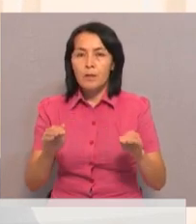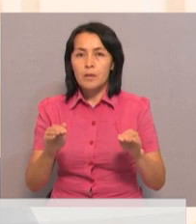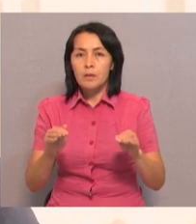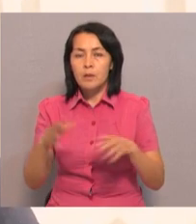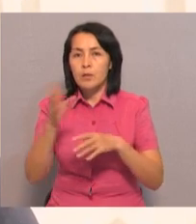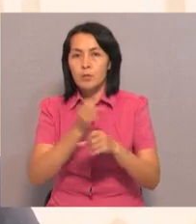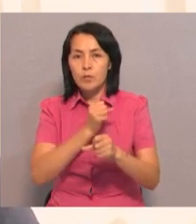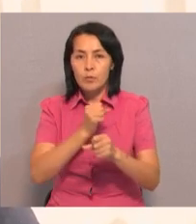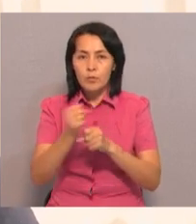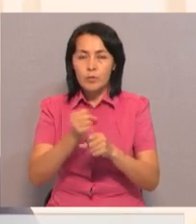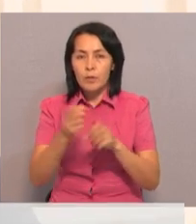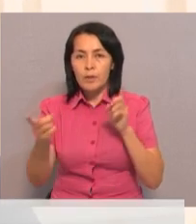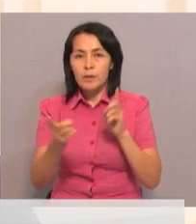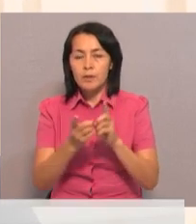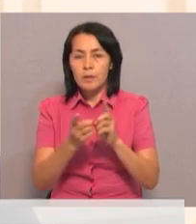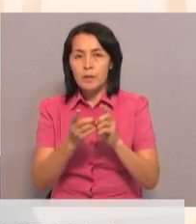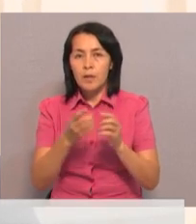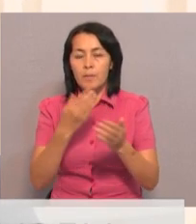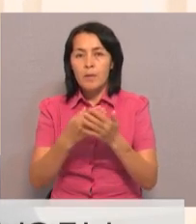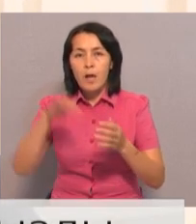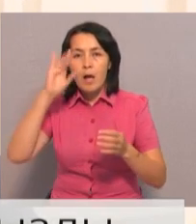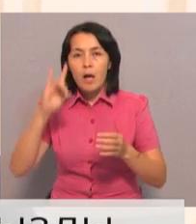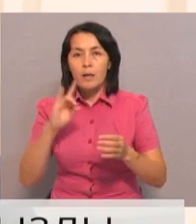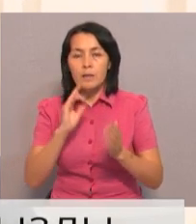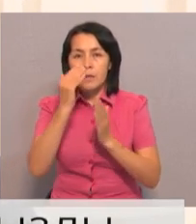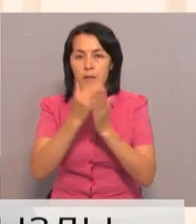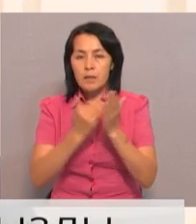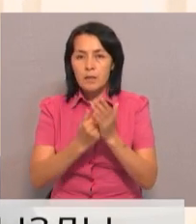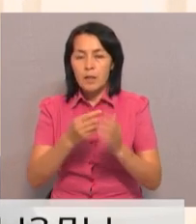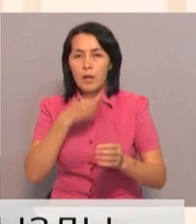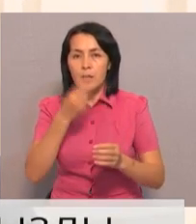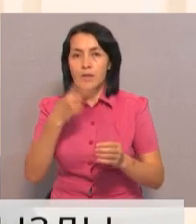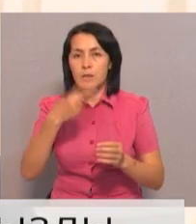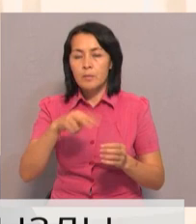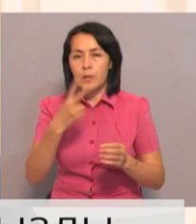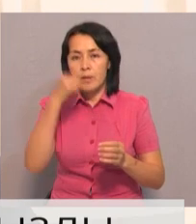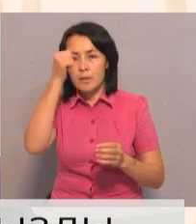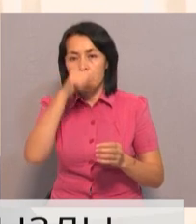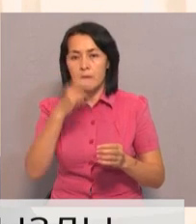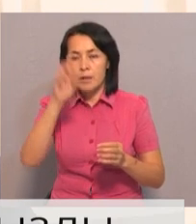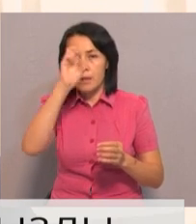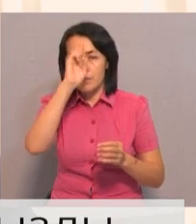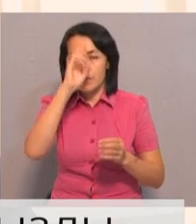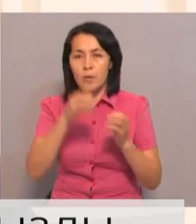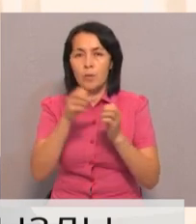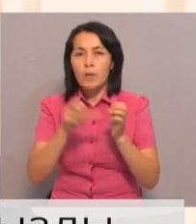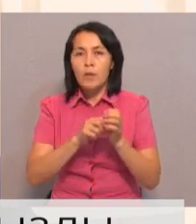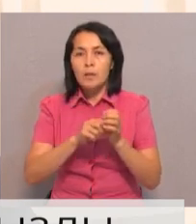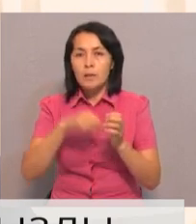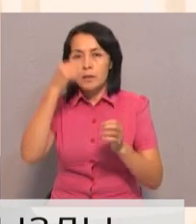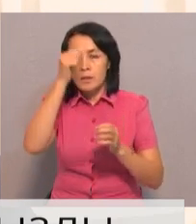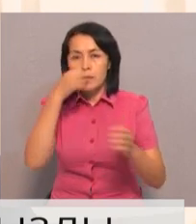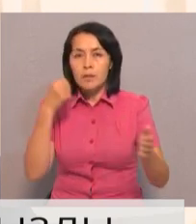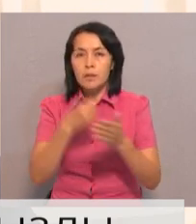жыныстық зорлық-зомбылыққа ұшырайды екен. Ал Қазақстандағы статистикаға келетін болсақ, 22 жылы елімізде 16 жасқа